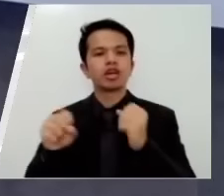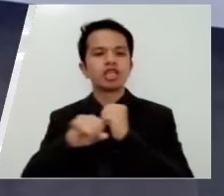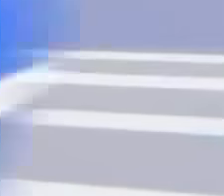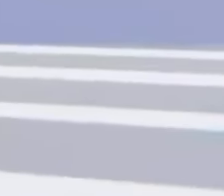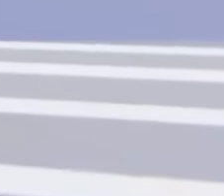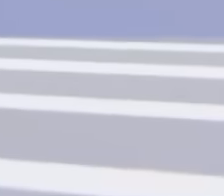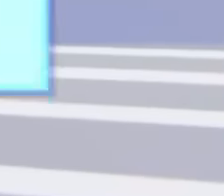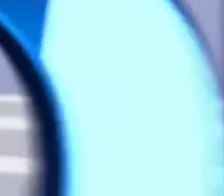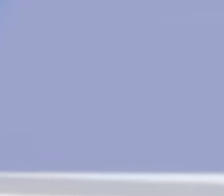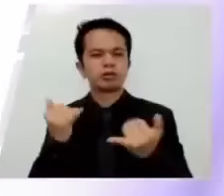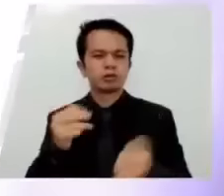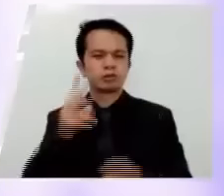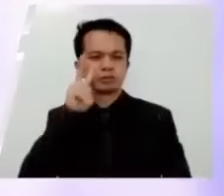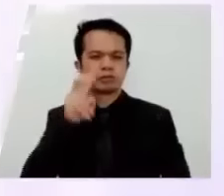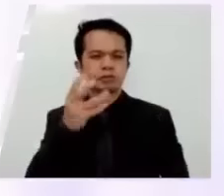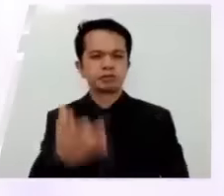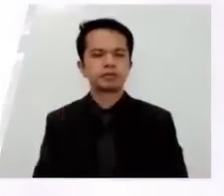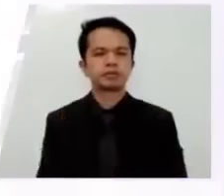Joseph Morong.